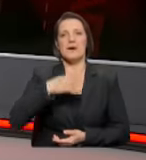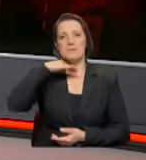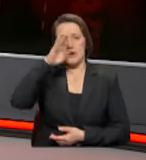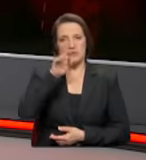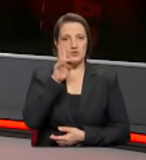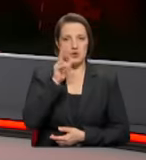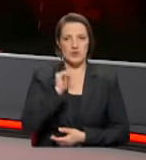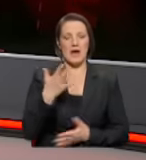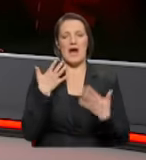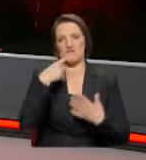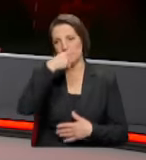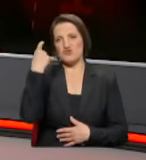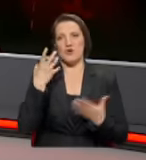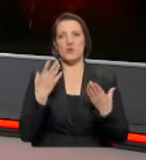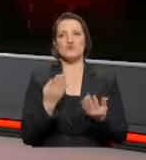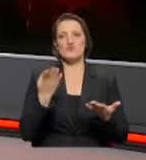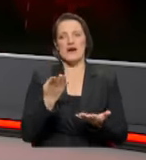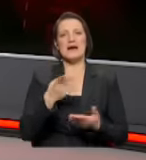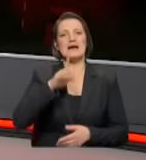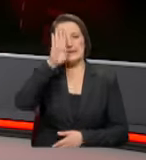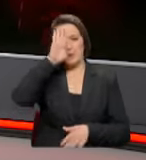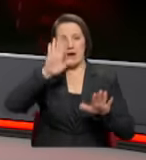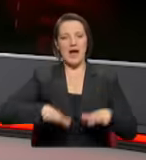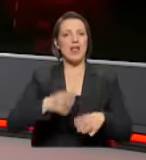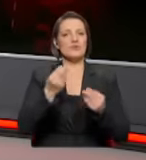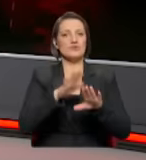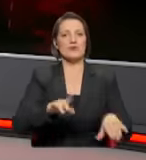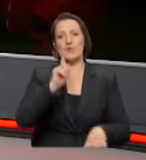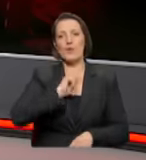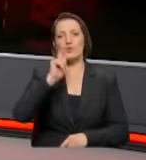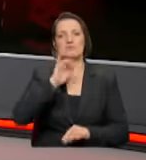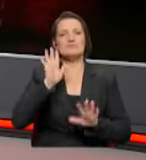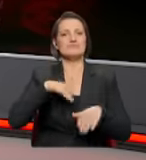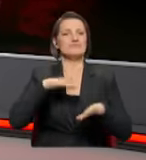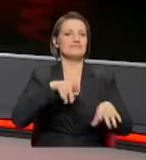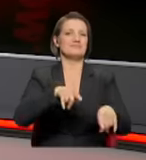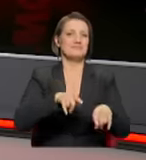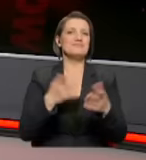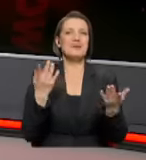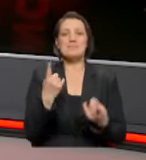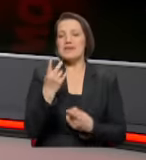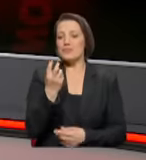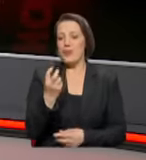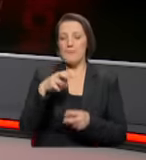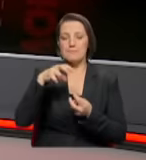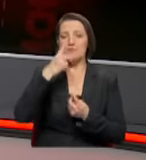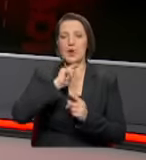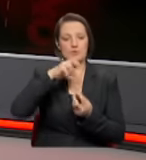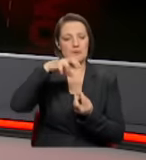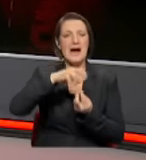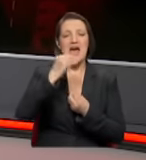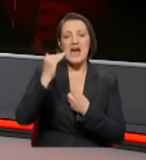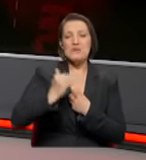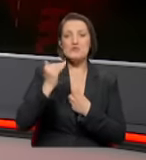Bayramın son günü havada sıcak olunca İstanbul'da kalan çocuklar dondurmacıların yolunu tuttu. Bir top dondurma en